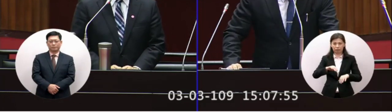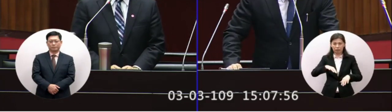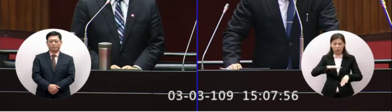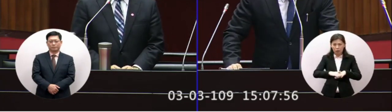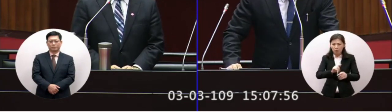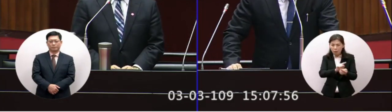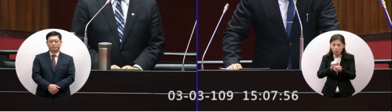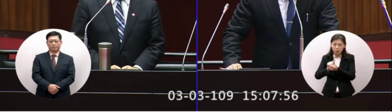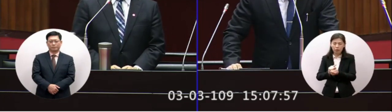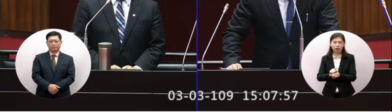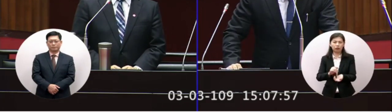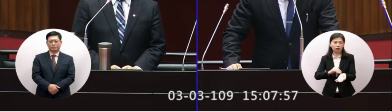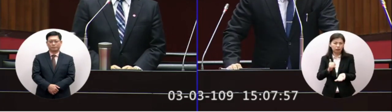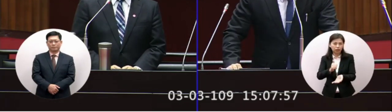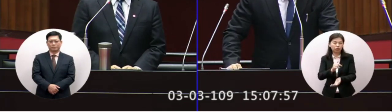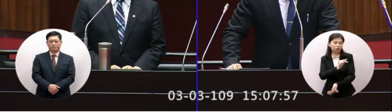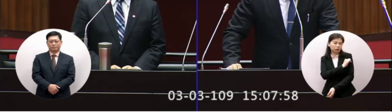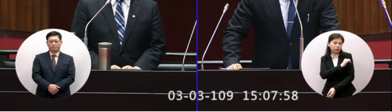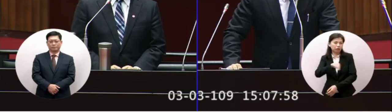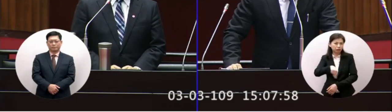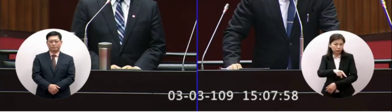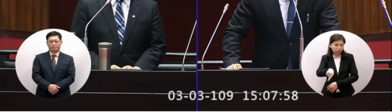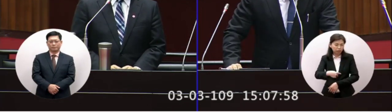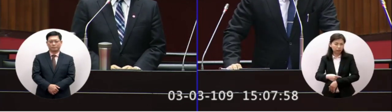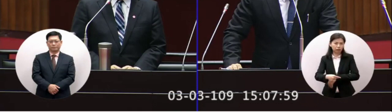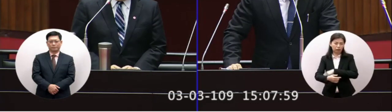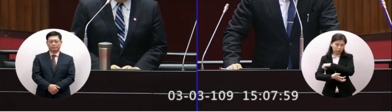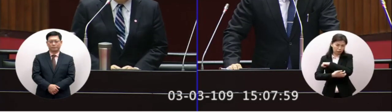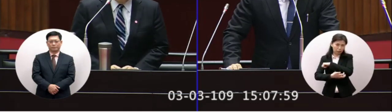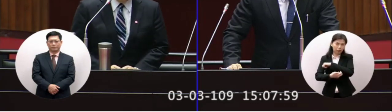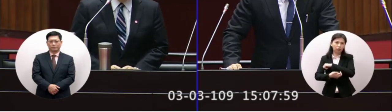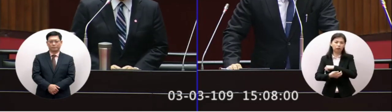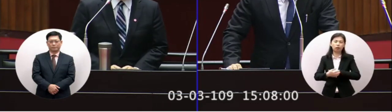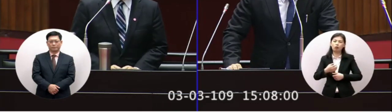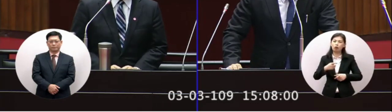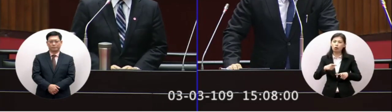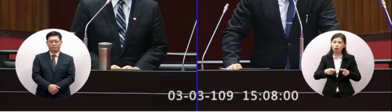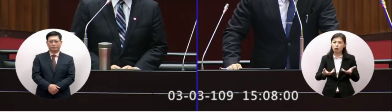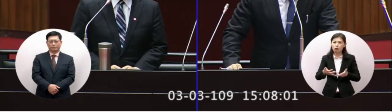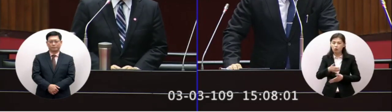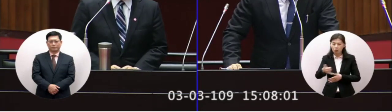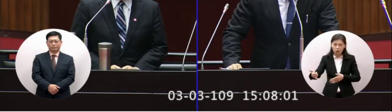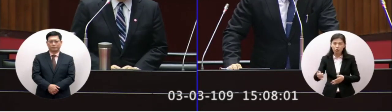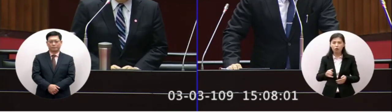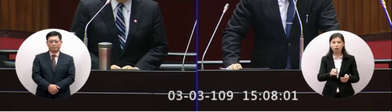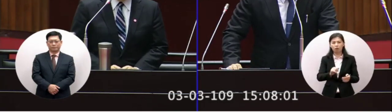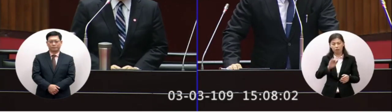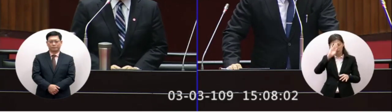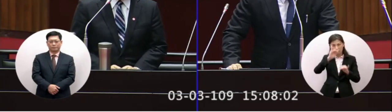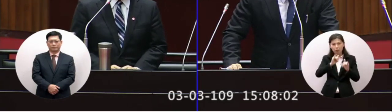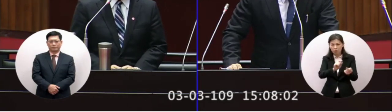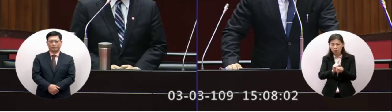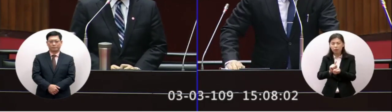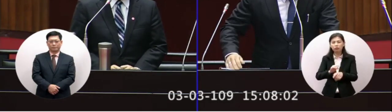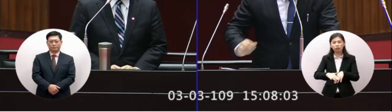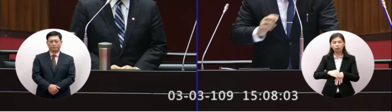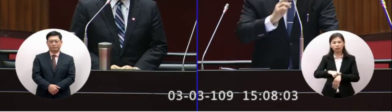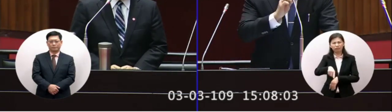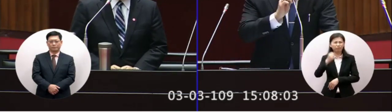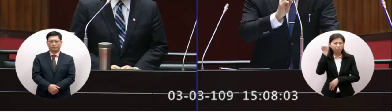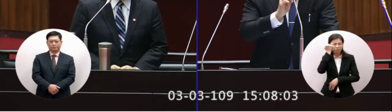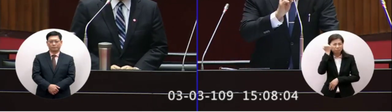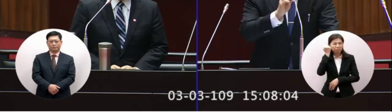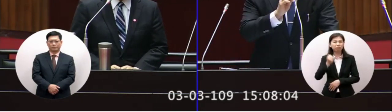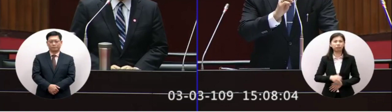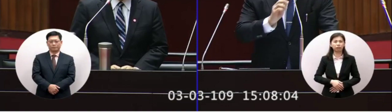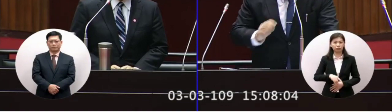跟医护人员，还有第一线的这个基层公务人员，因为他们目前来讲是这个工作量最重而且最辛苦的。那你是